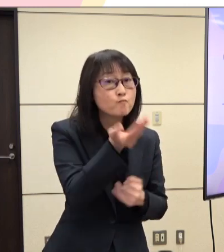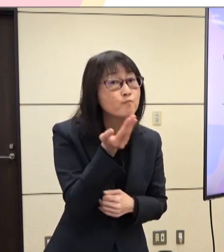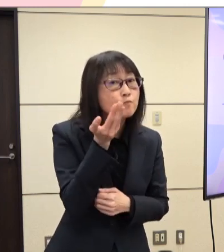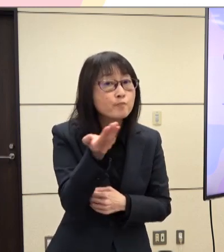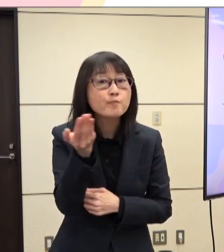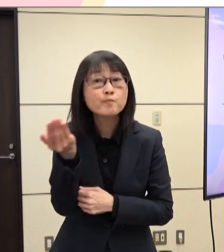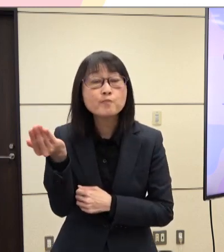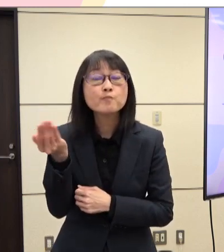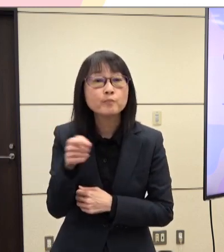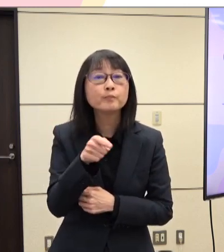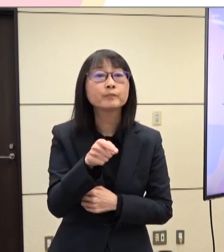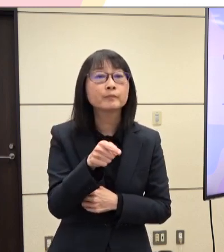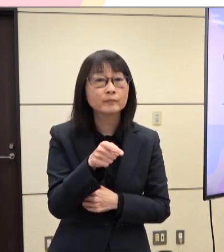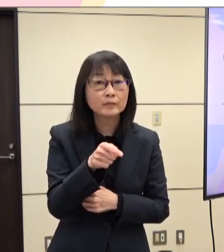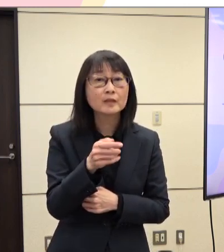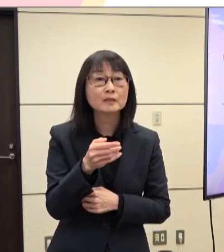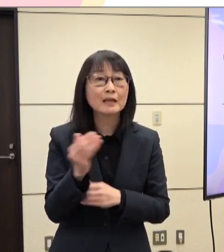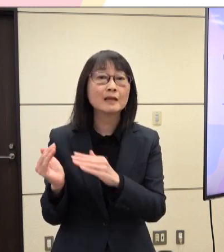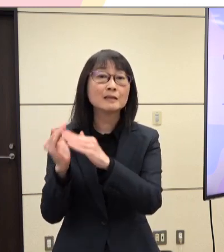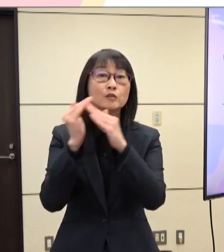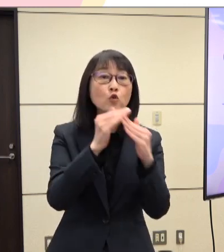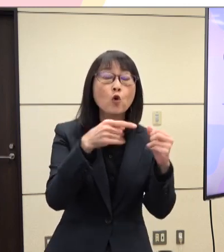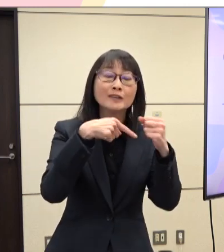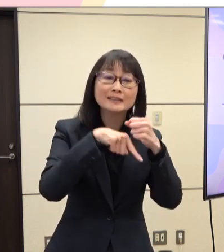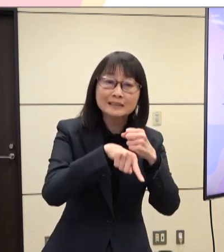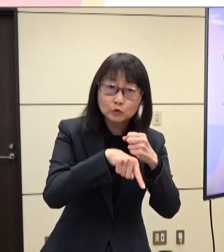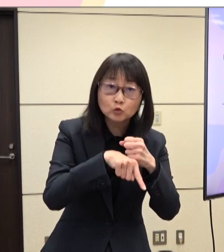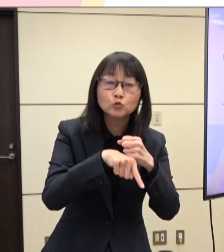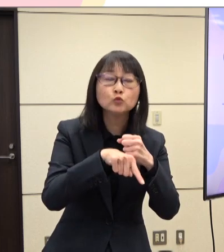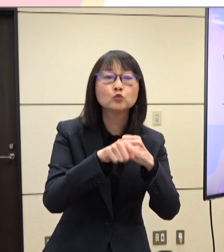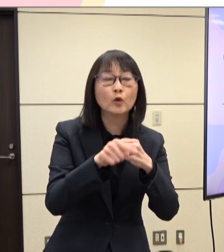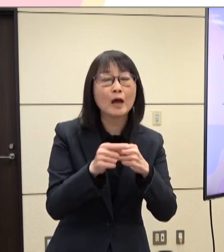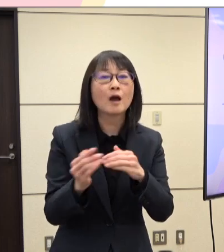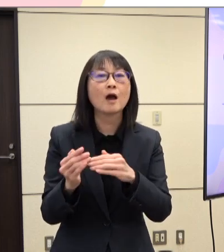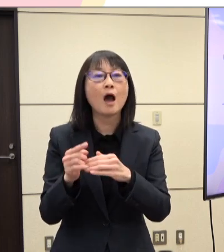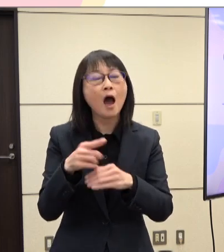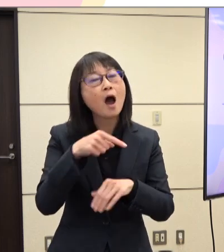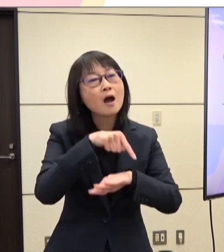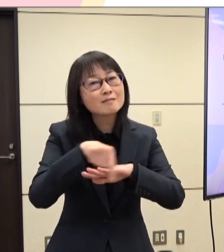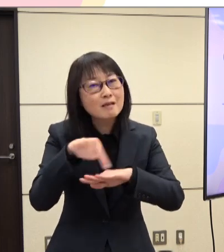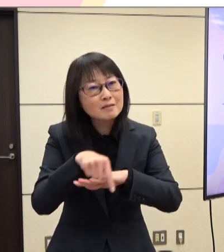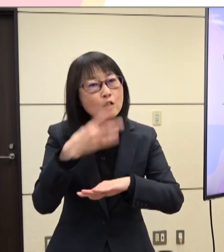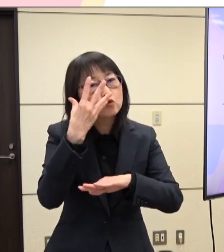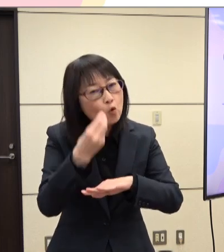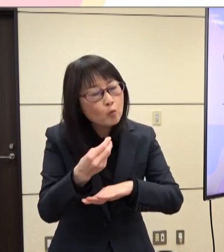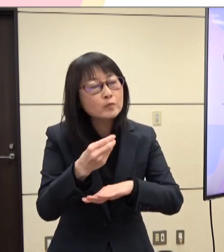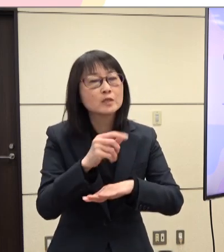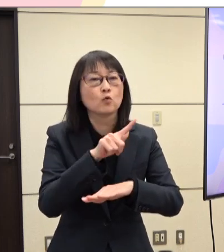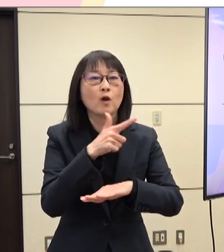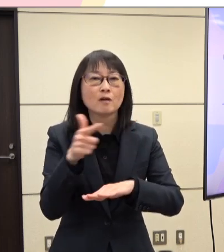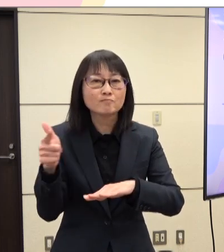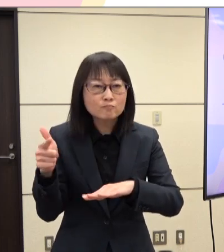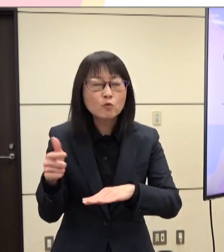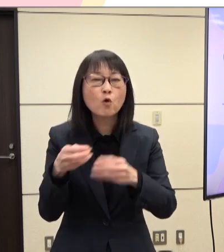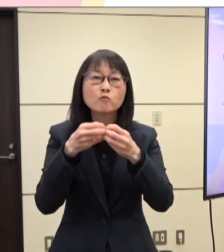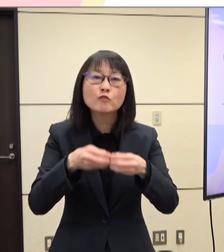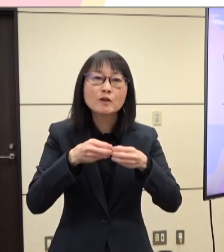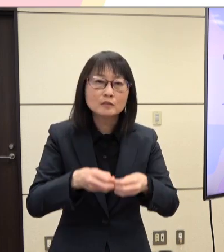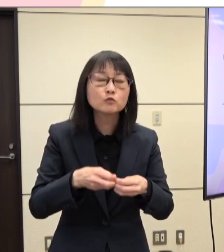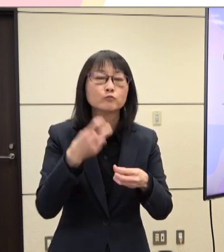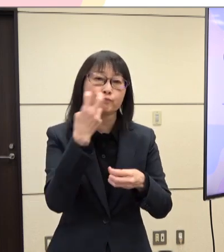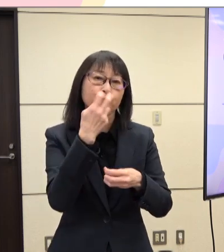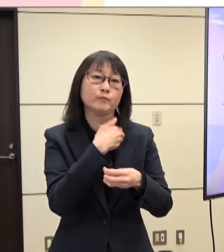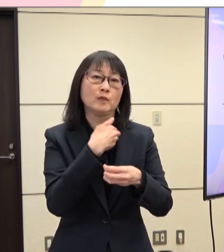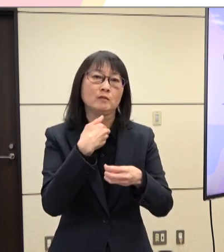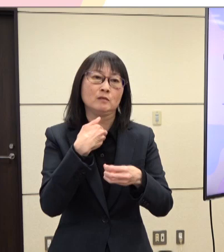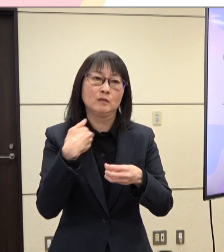るでしょうという形で取っておられるところもあると思うんで、ちょっと定義が違うものがいろいろ数字で並んでいるのが現実じゃないかなというふ